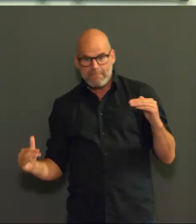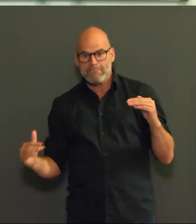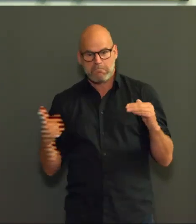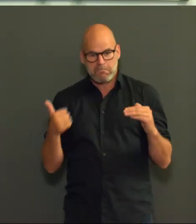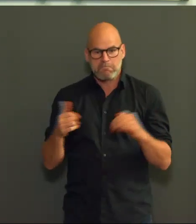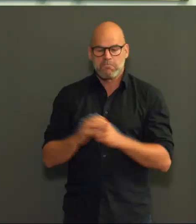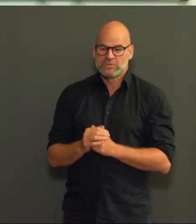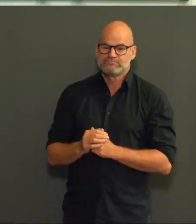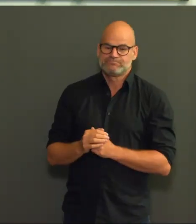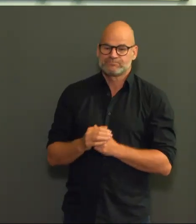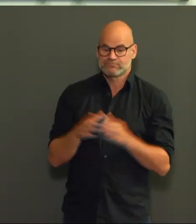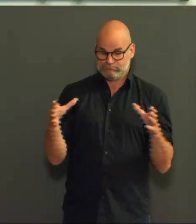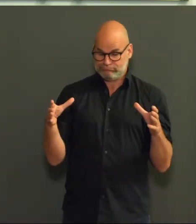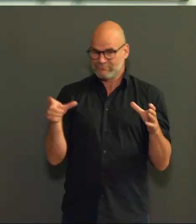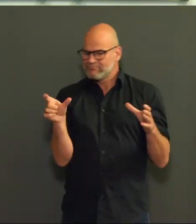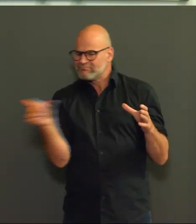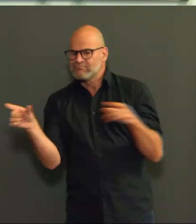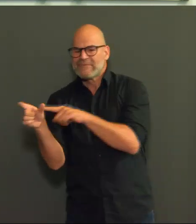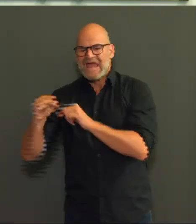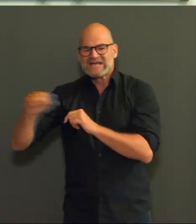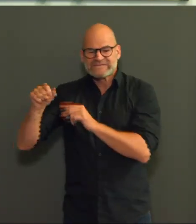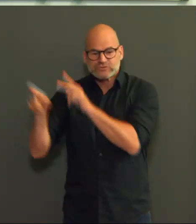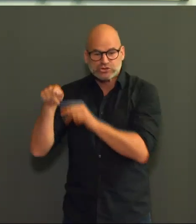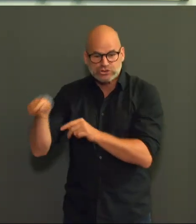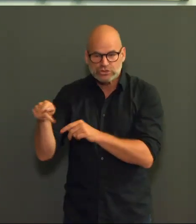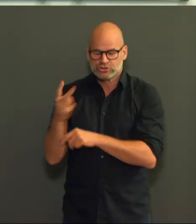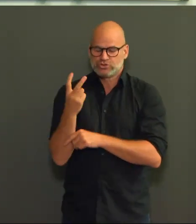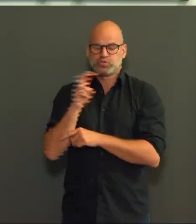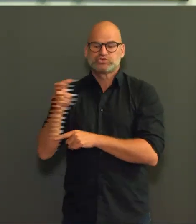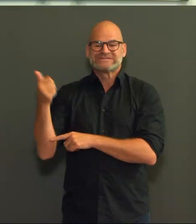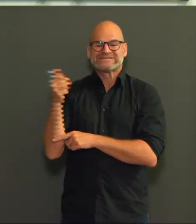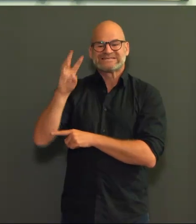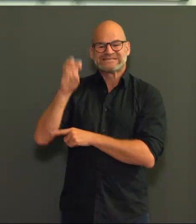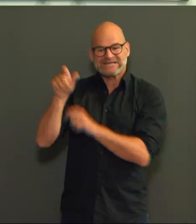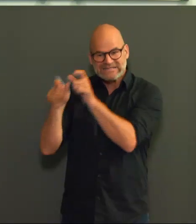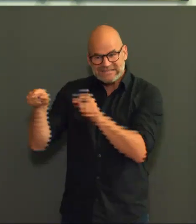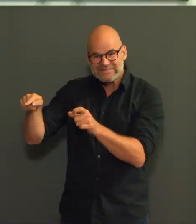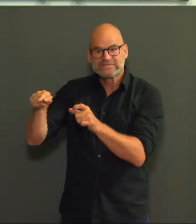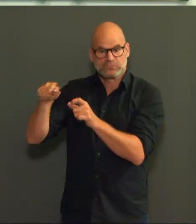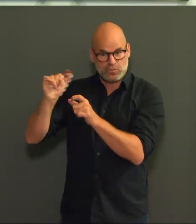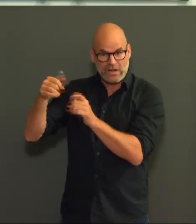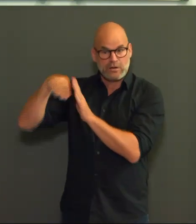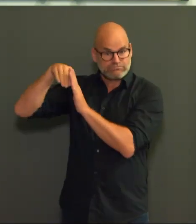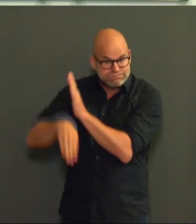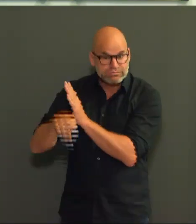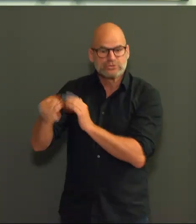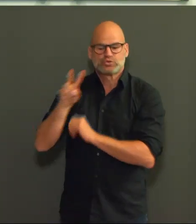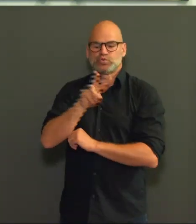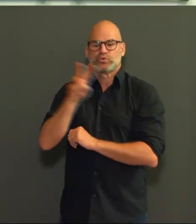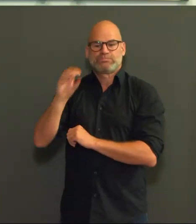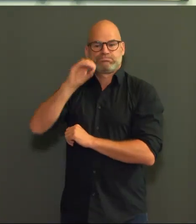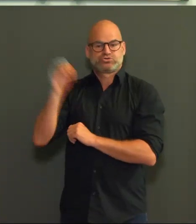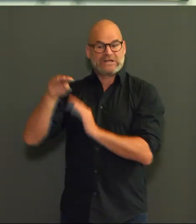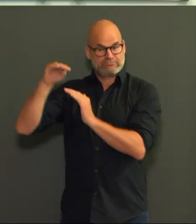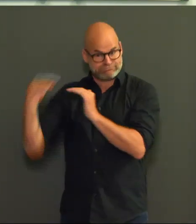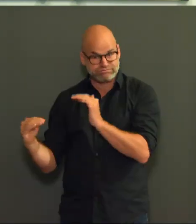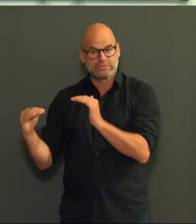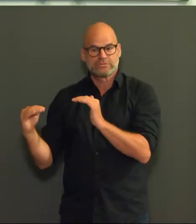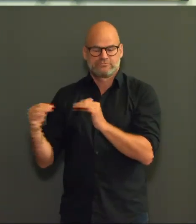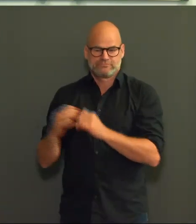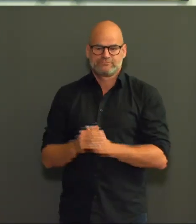236 patiënten liggen op intensieve zorgen en dat zijn er 22% minder dan de week ervoor. Als de daling